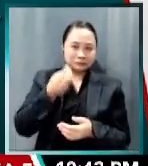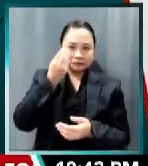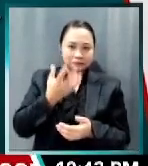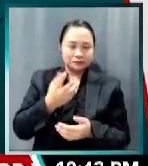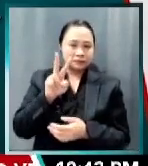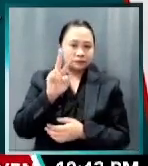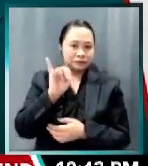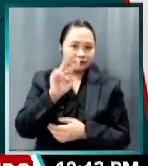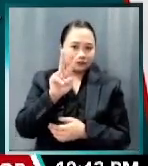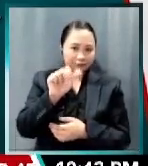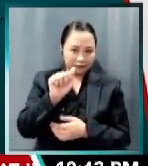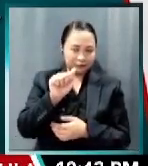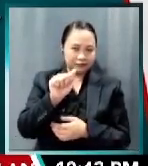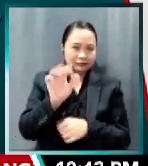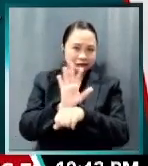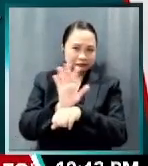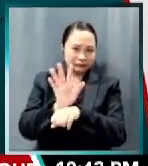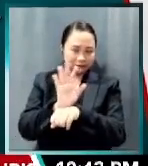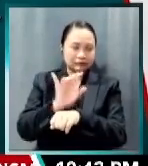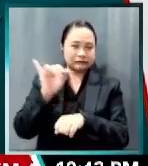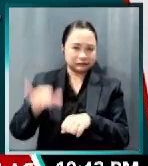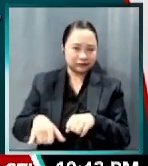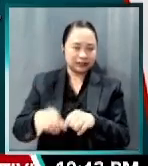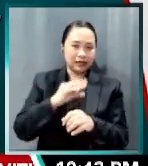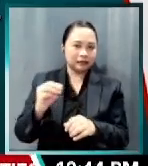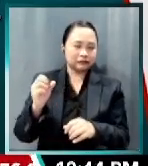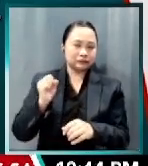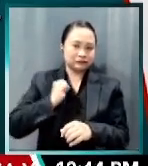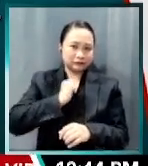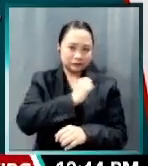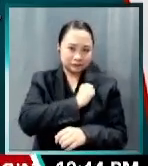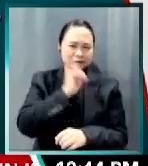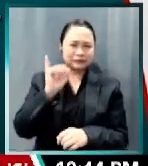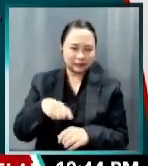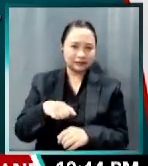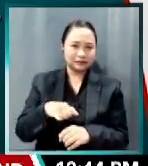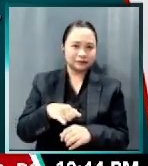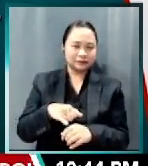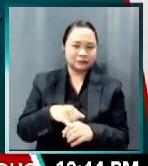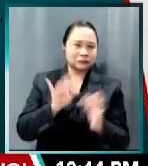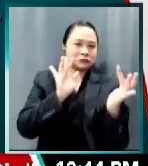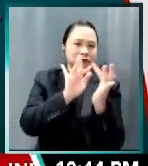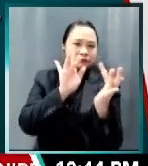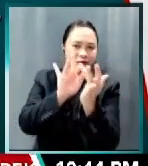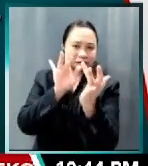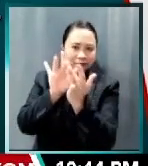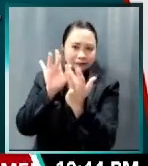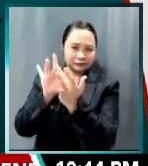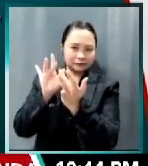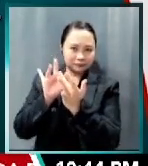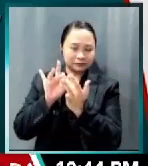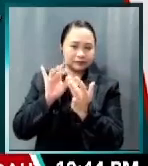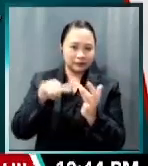by the Viva production, by Vincentiments, even Senator Aimee Marcos. They are the ones who's in contact with the cinemas,